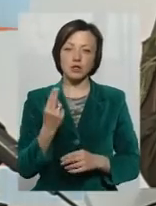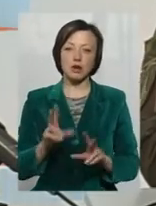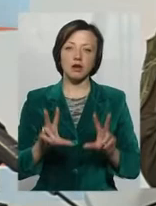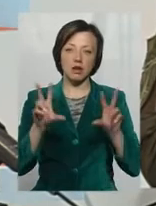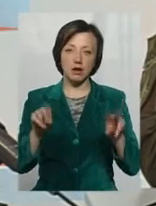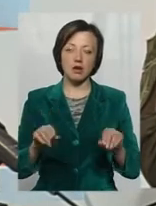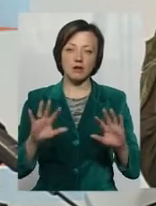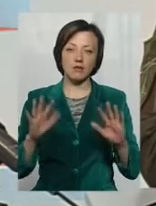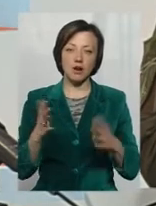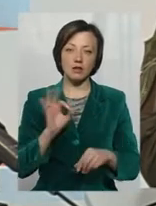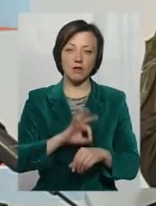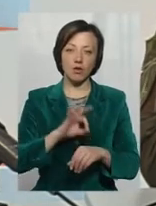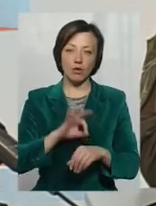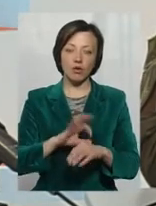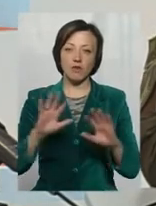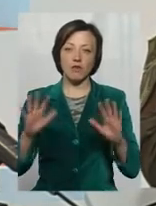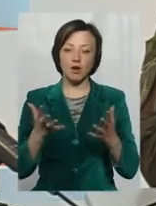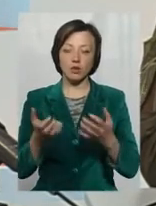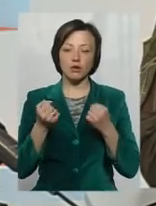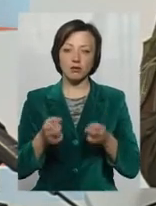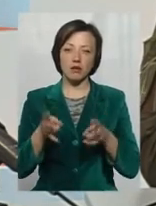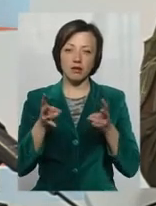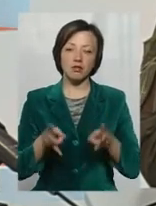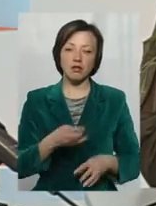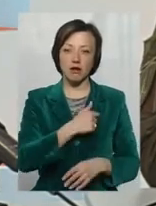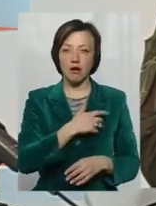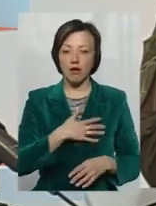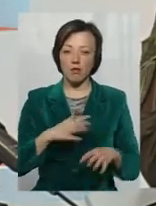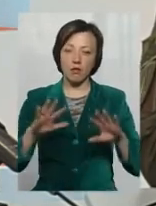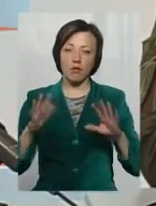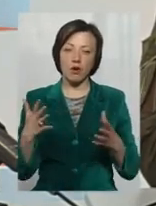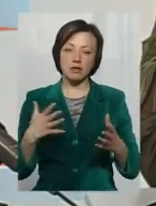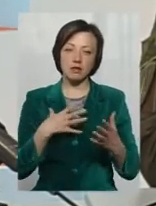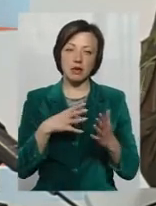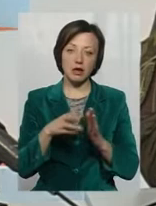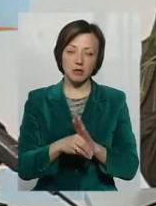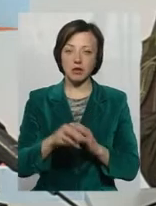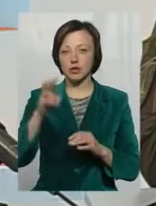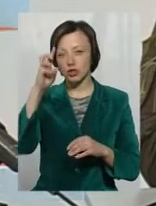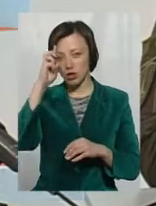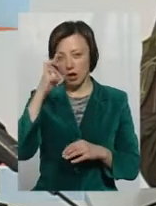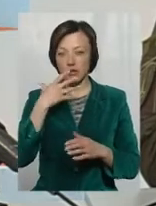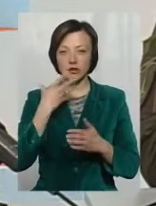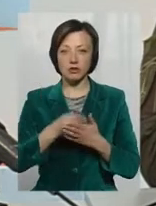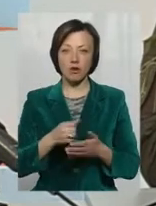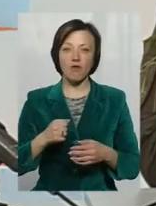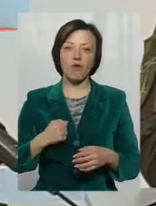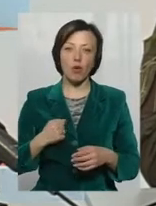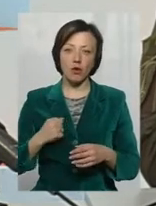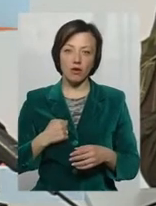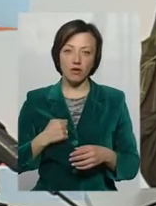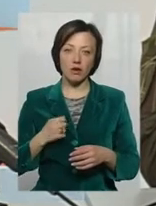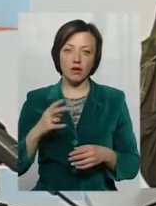і в разі хвороби, і в разі отримання травми, і в разі загибелі і так далі. Тобто держава своїх воїнів, вона